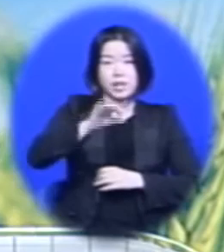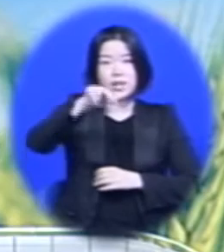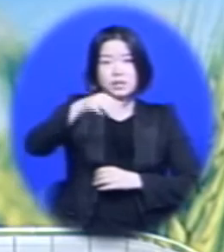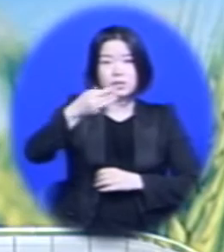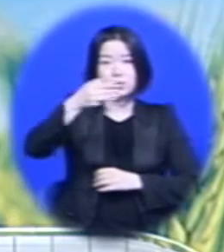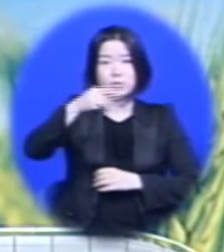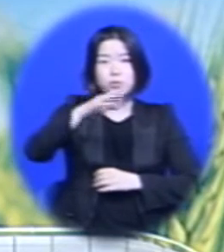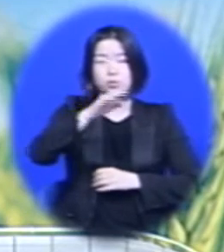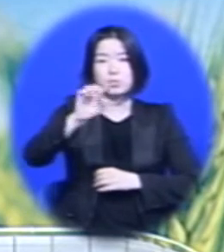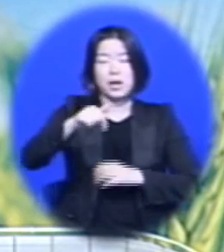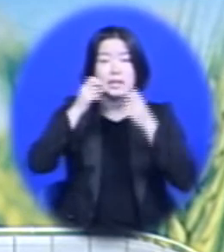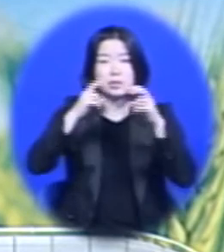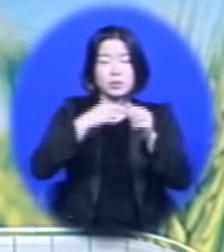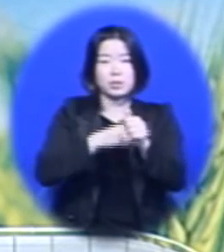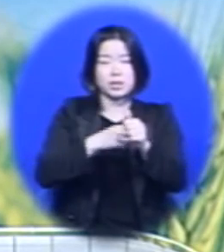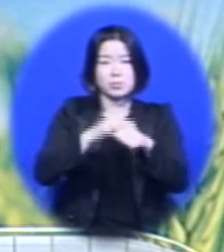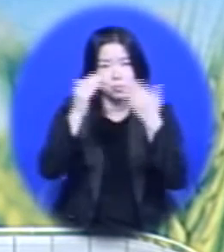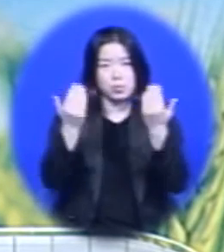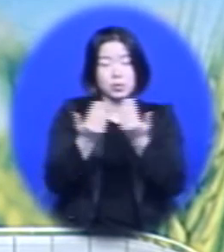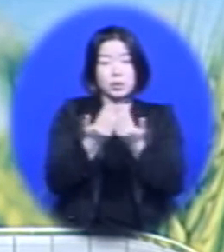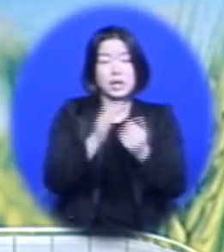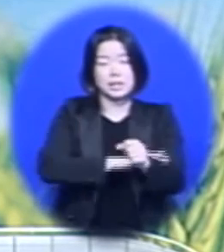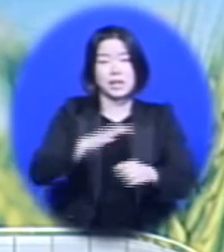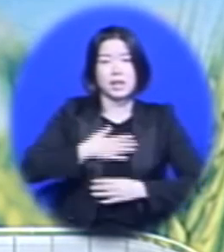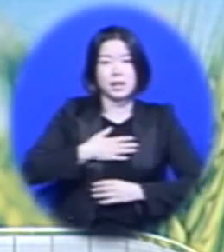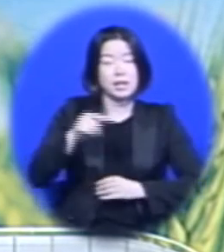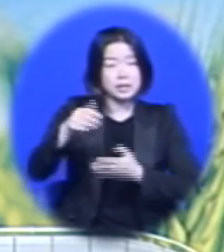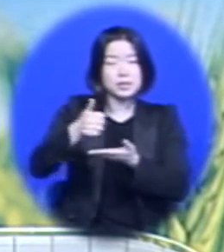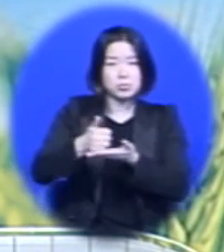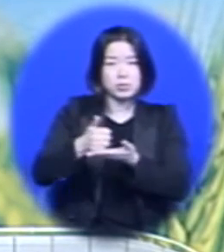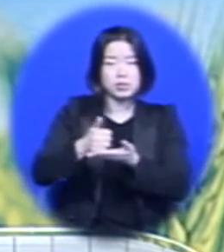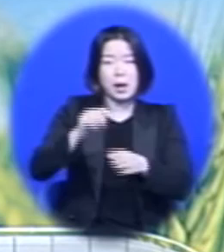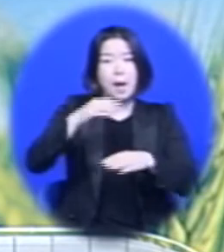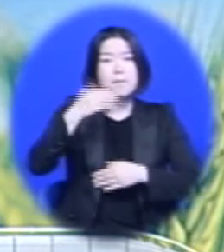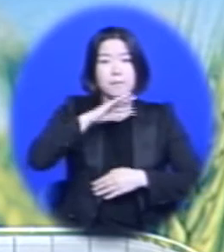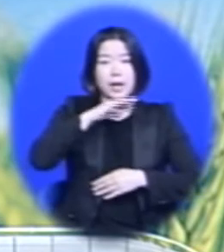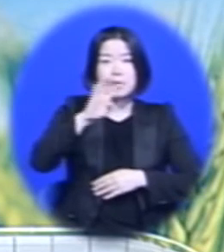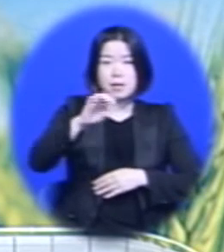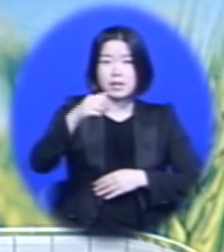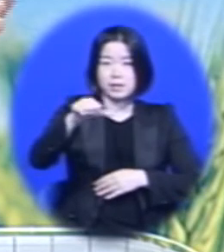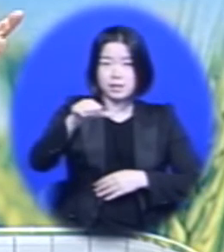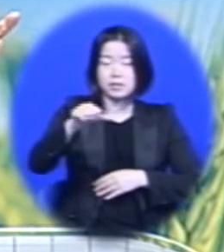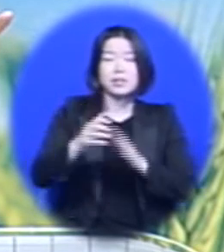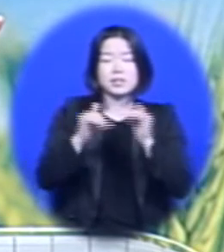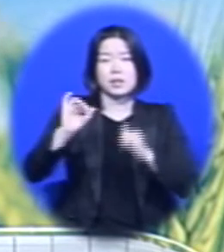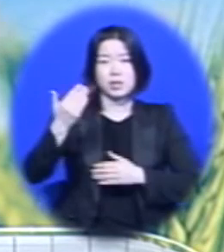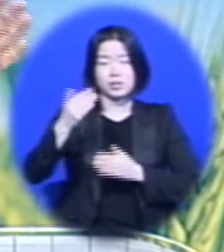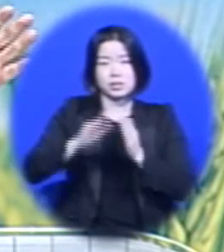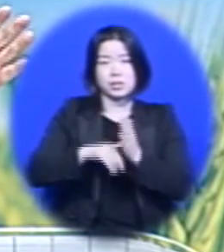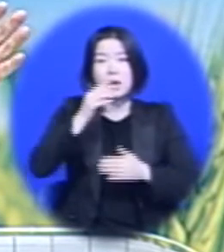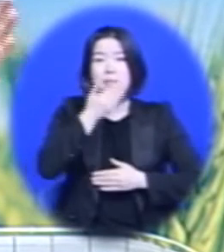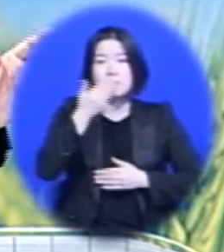우리가 너무나 잘 아는 분입니다. 그분은 45살 되었을 때 필리핀에 있는